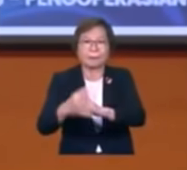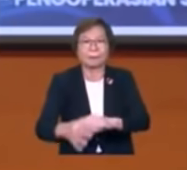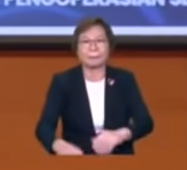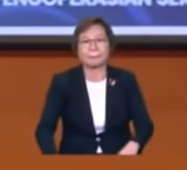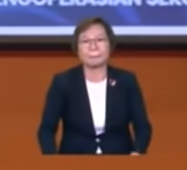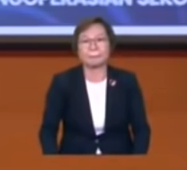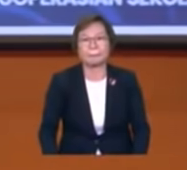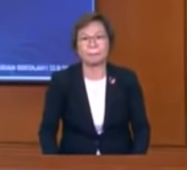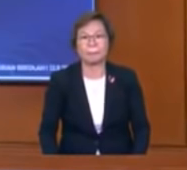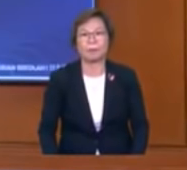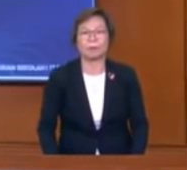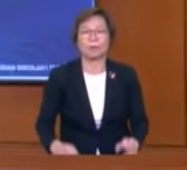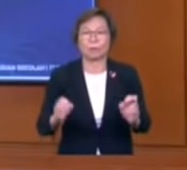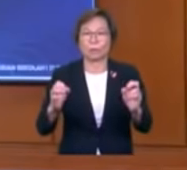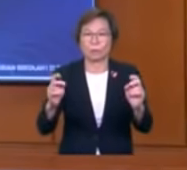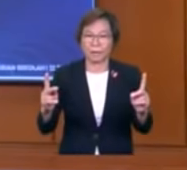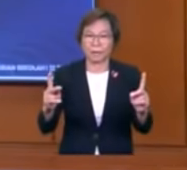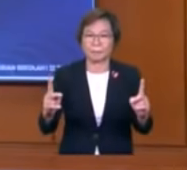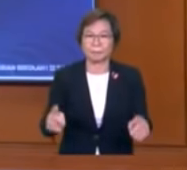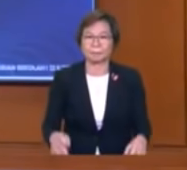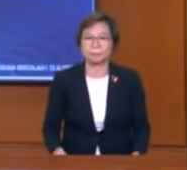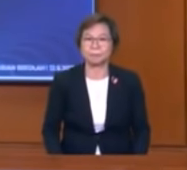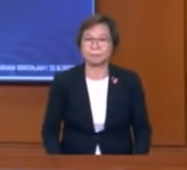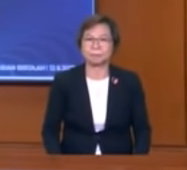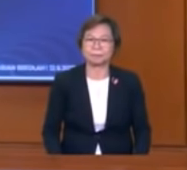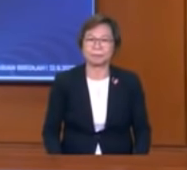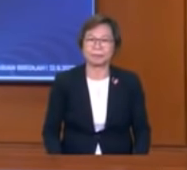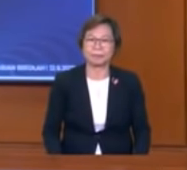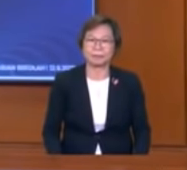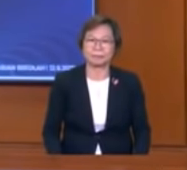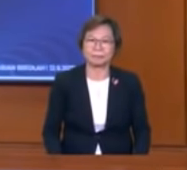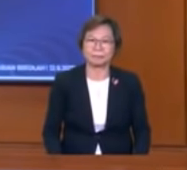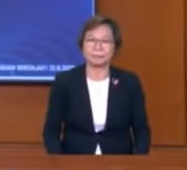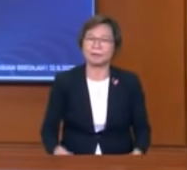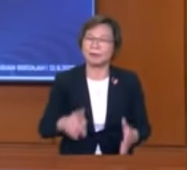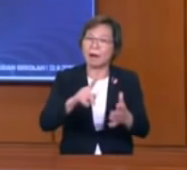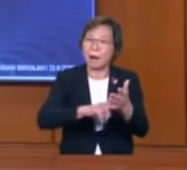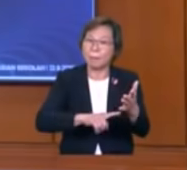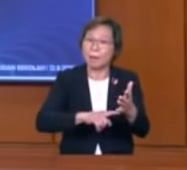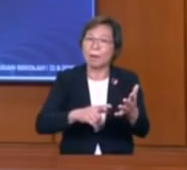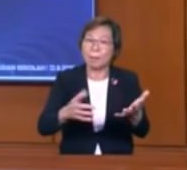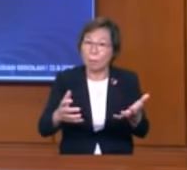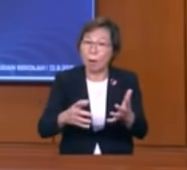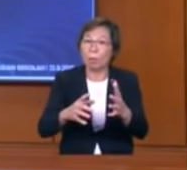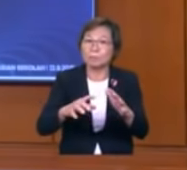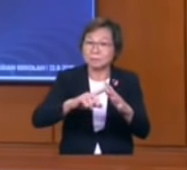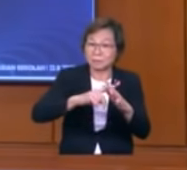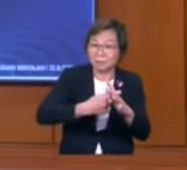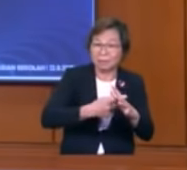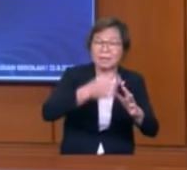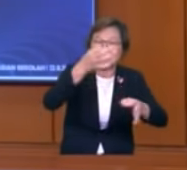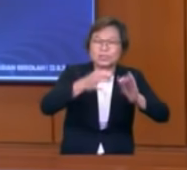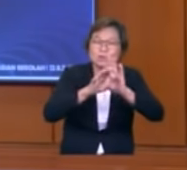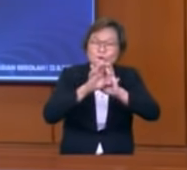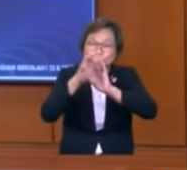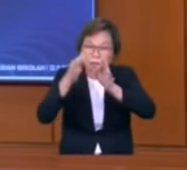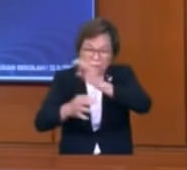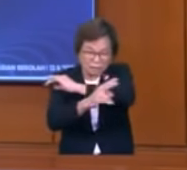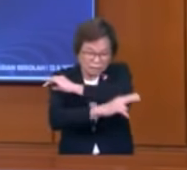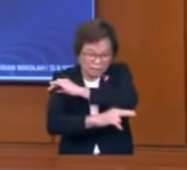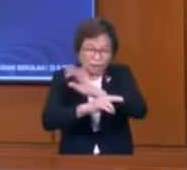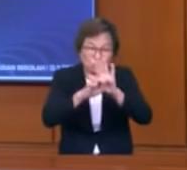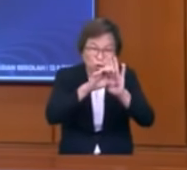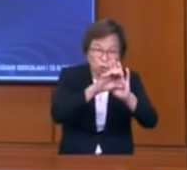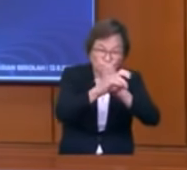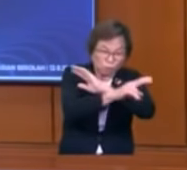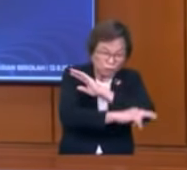oke Hai apa yang enak dilaksanakan sekiranya negeri itu pada waktu ini